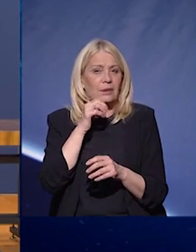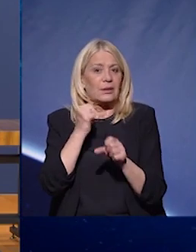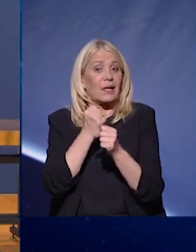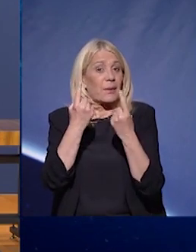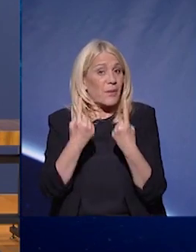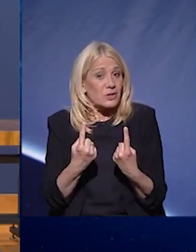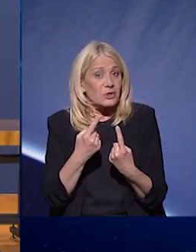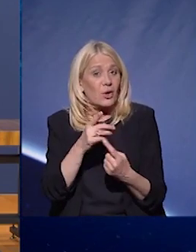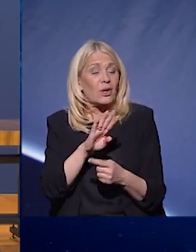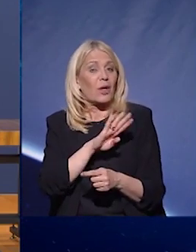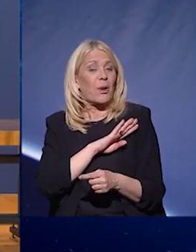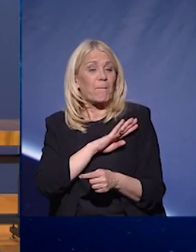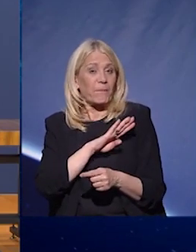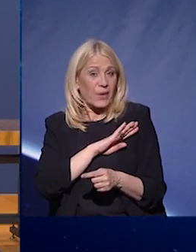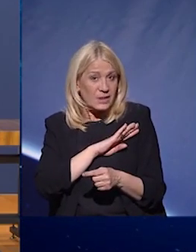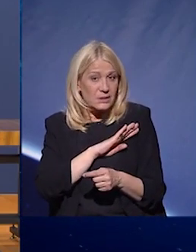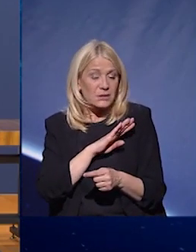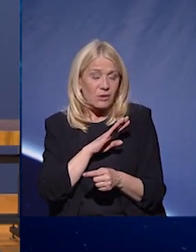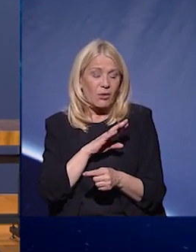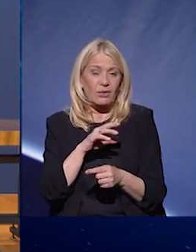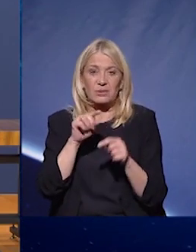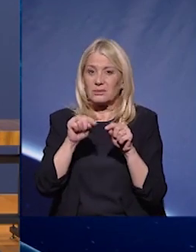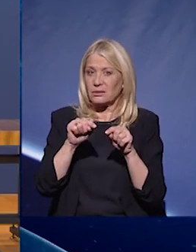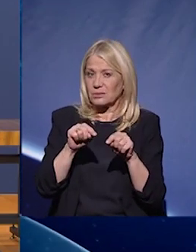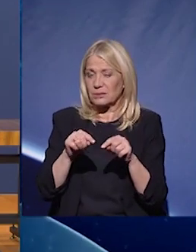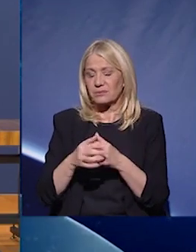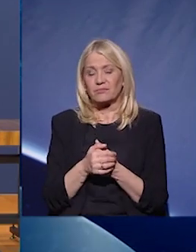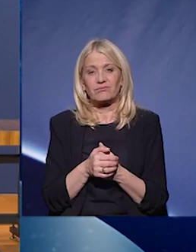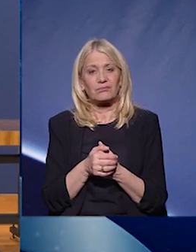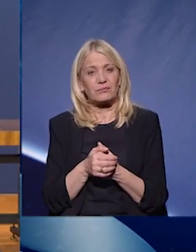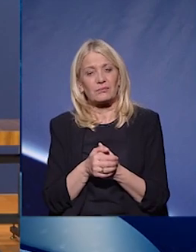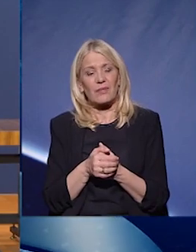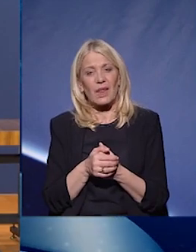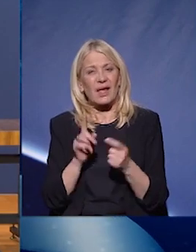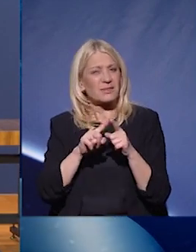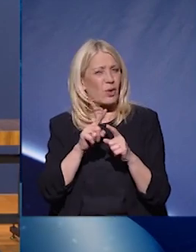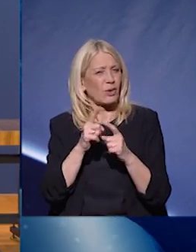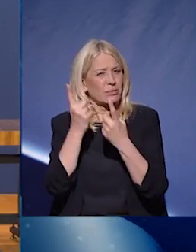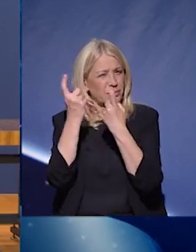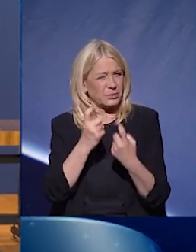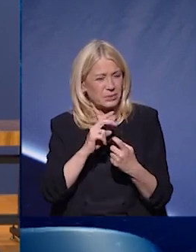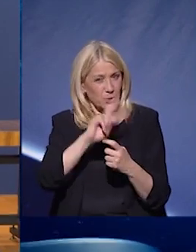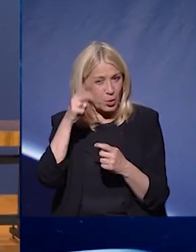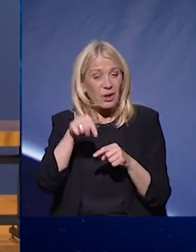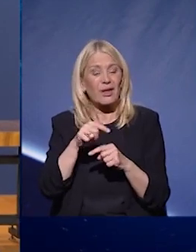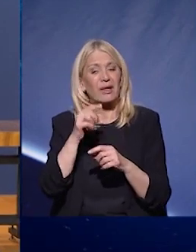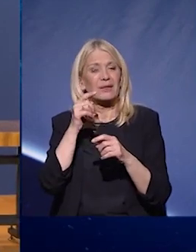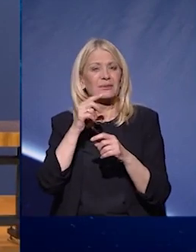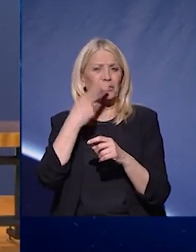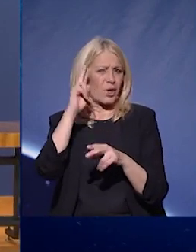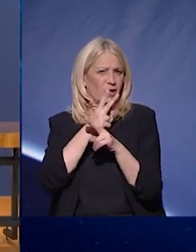postoji opasnost od nekih novih žarišta? Hvala. Vidite, ta procena je data na osnovu